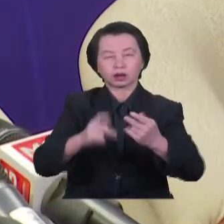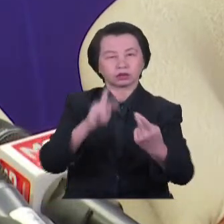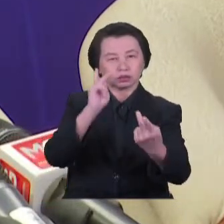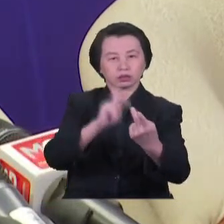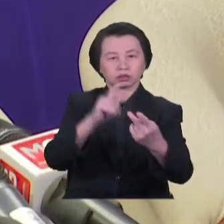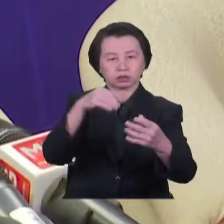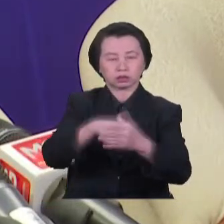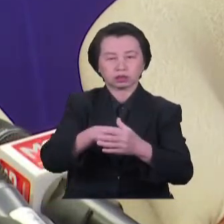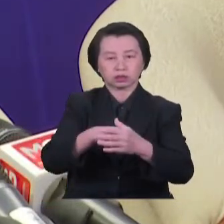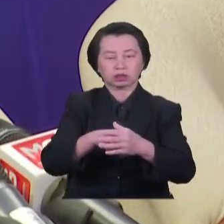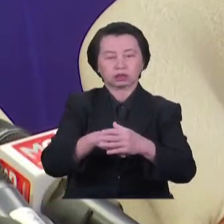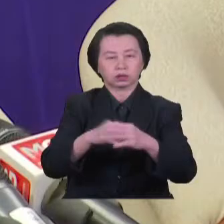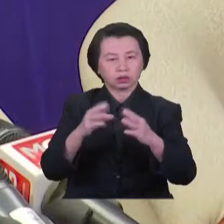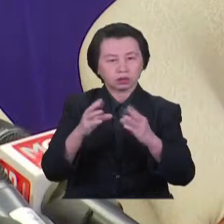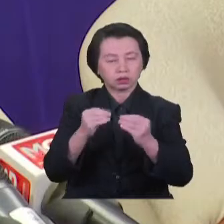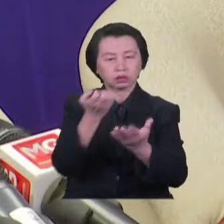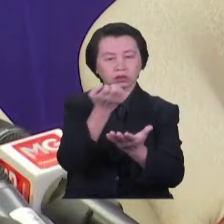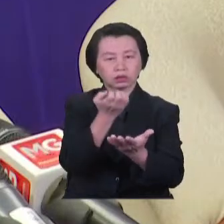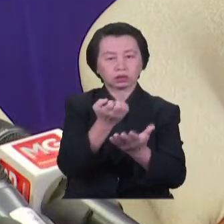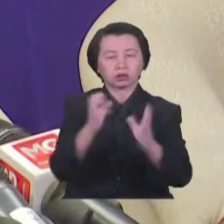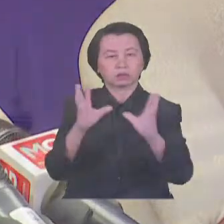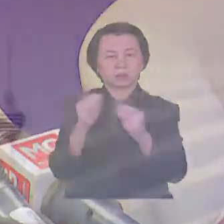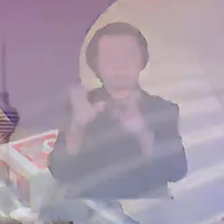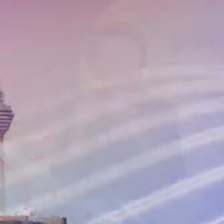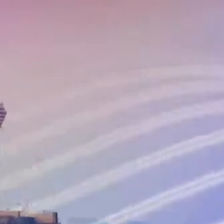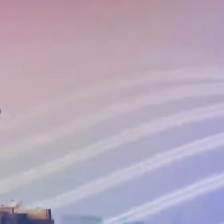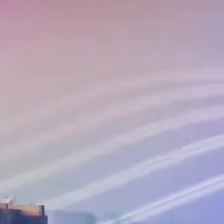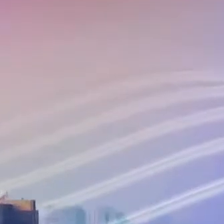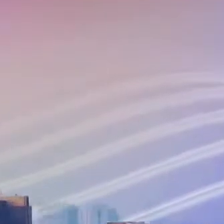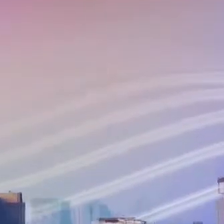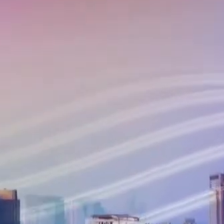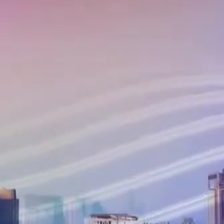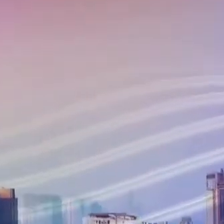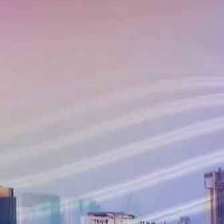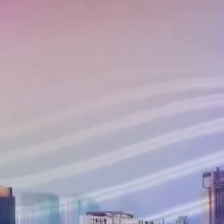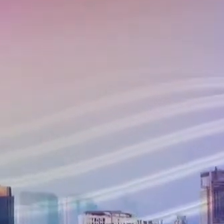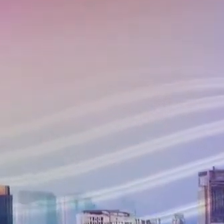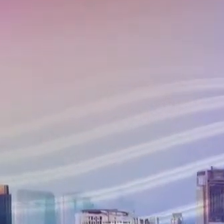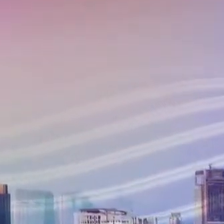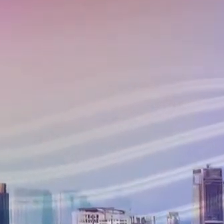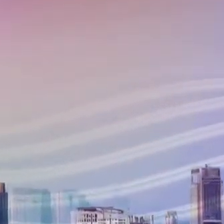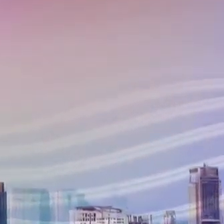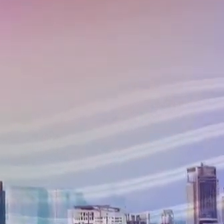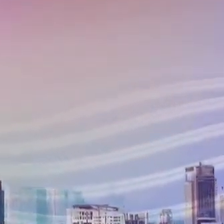di Majlis Mesyuarat Tindakan Ekonomi yang lepas? Pengenalan harga.